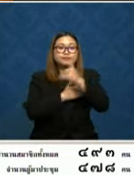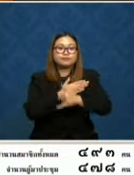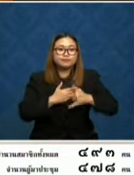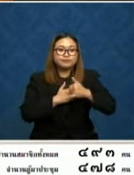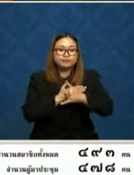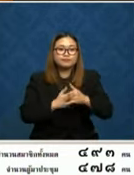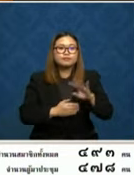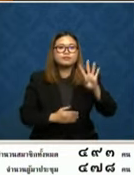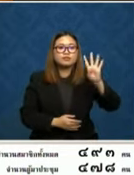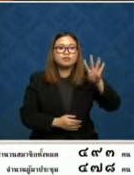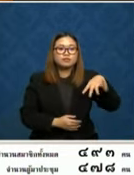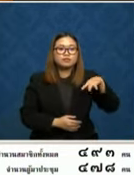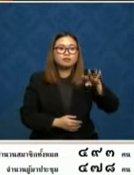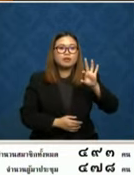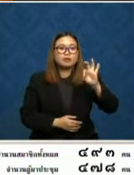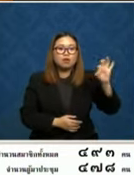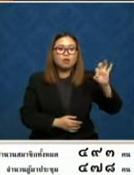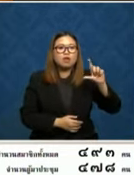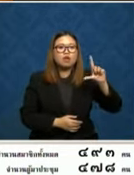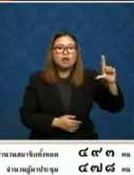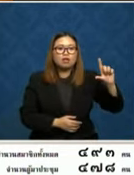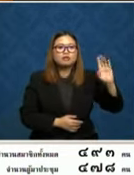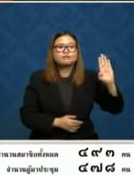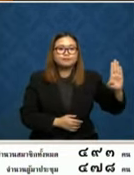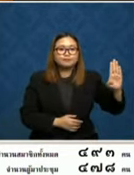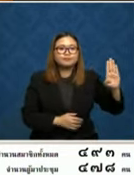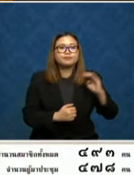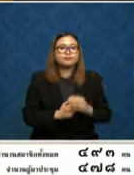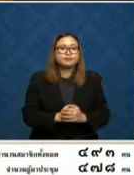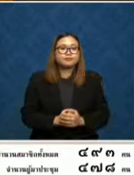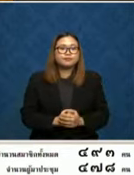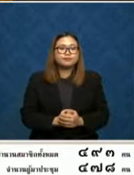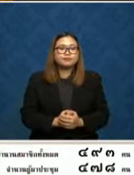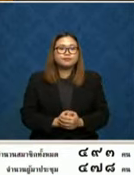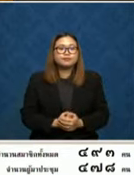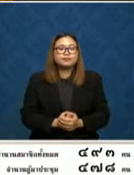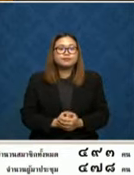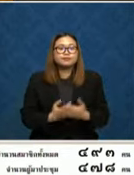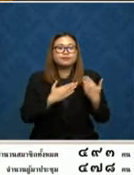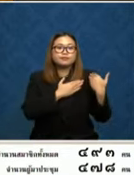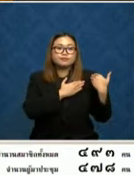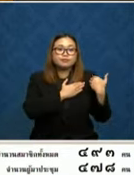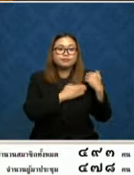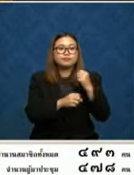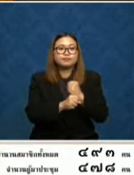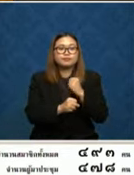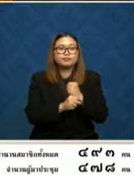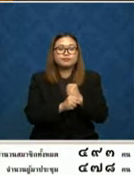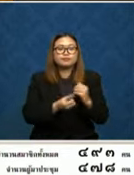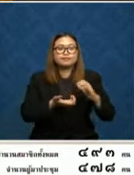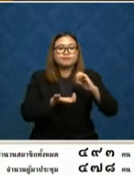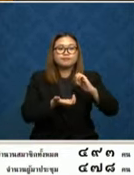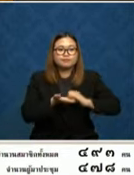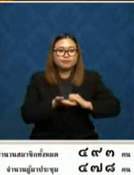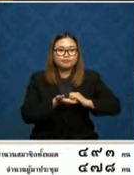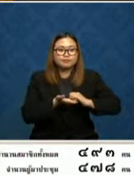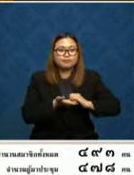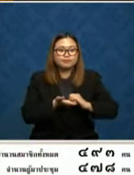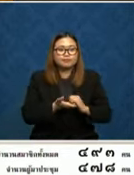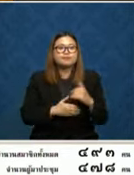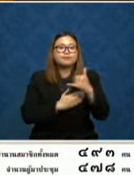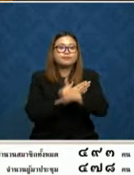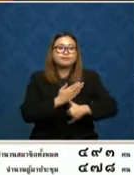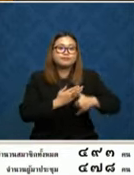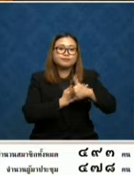ไว้ 4,900 ล้านบาทกว่าล้านบาทเศษนะครับซึ่งเป็นภารกิจในเรื่องของการส่งเสริมความร่วมมือด้านความมั่นคงต่างประเท